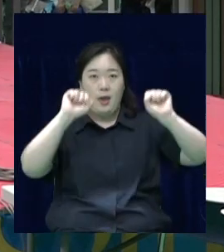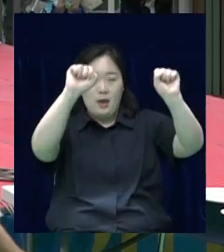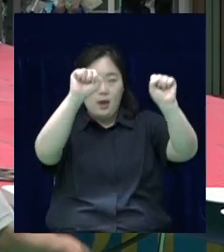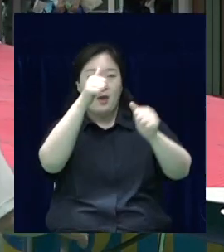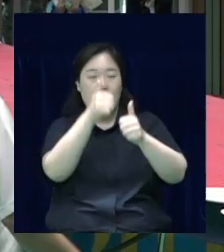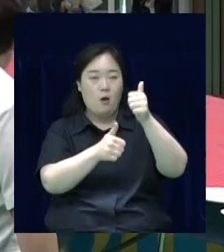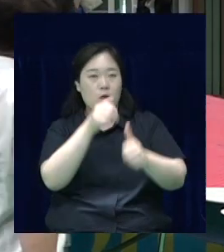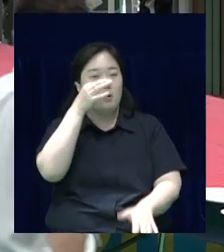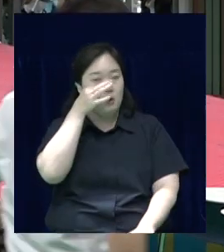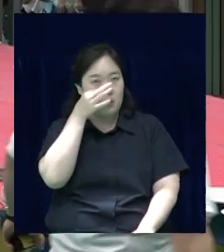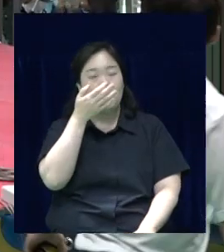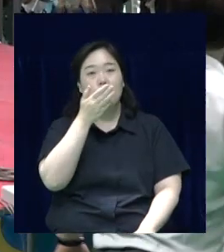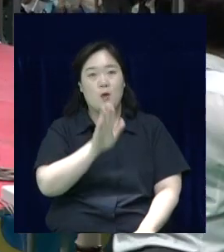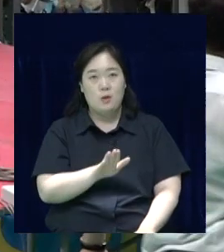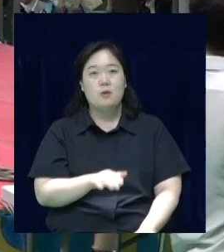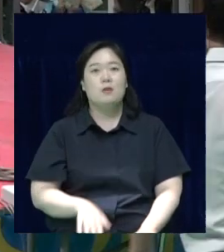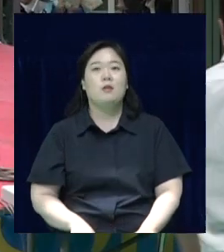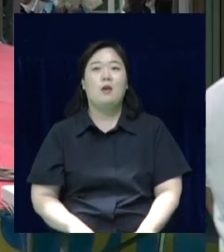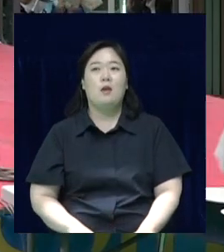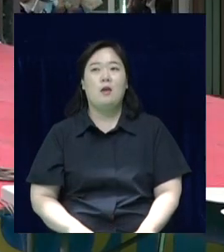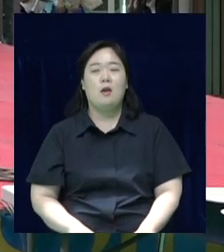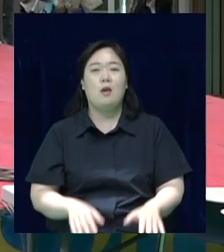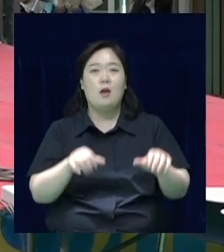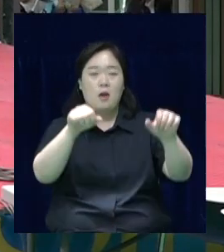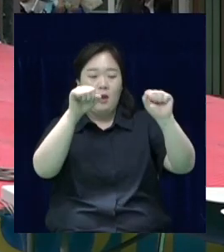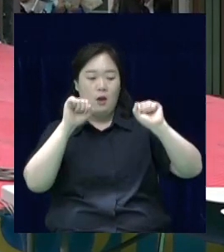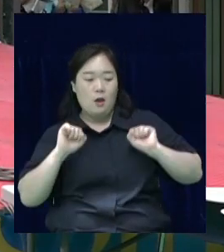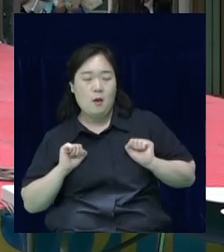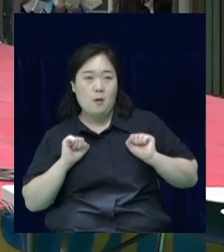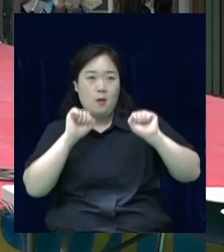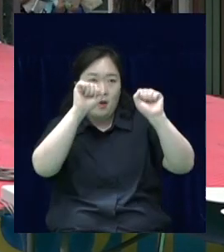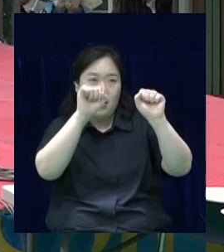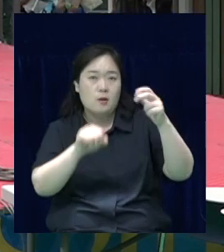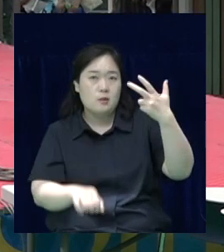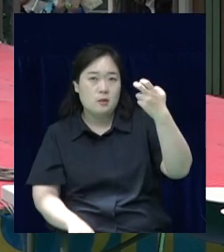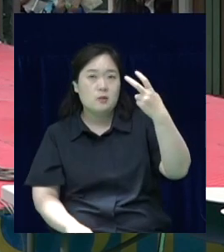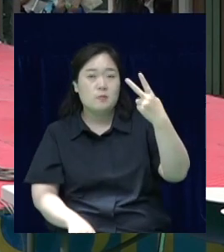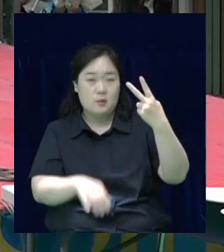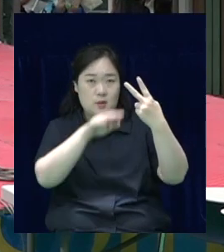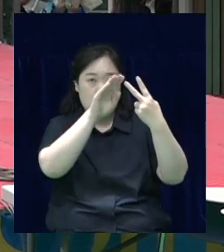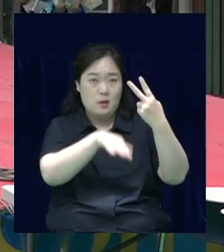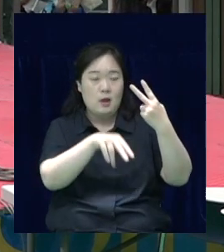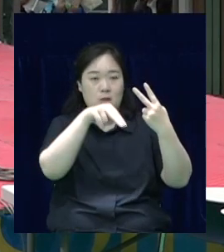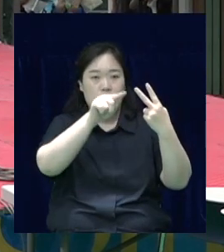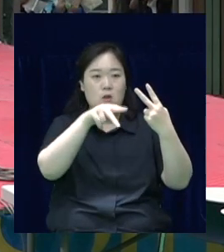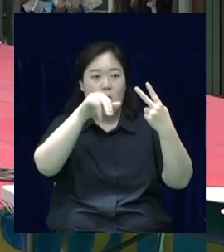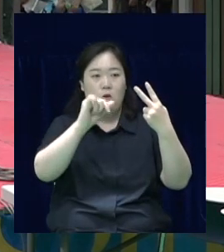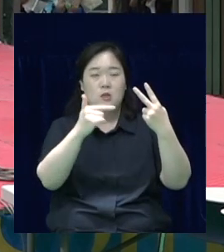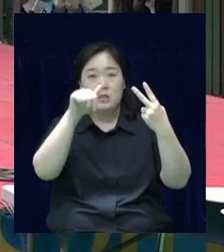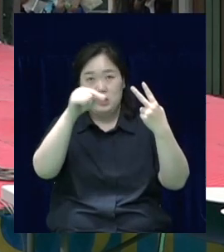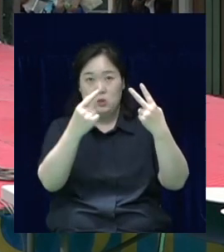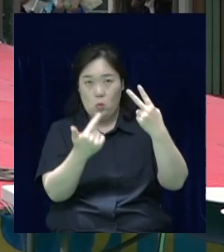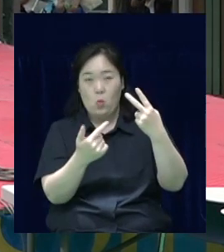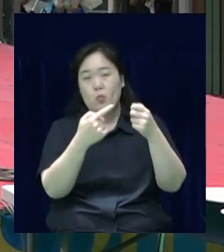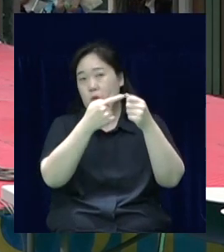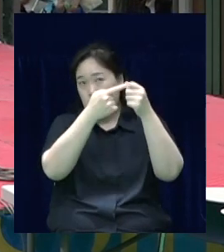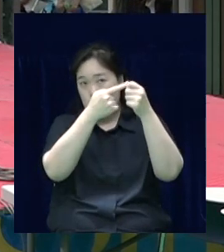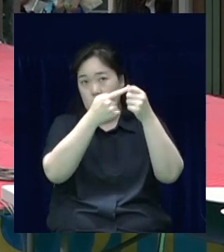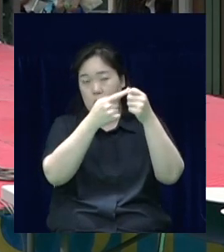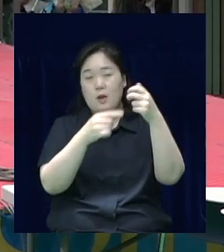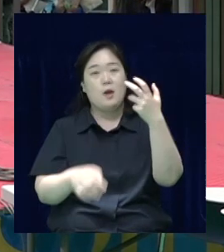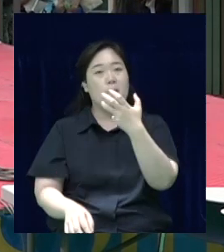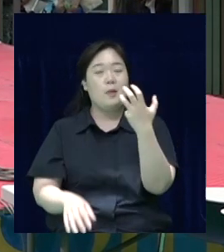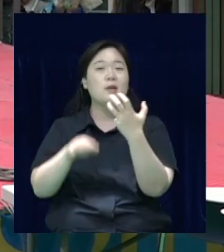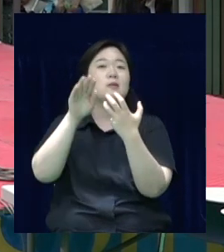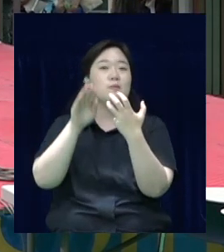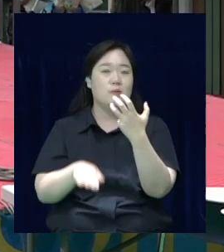보내드렸었는데 파워리프팅 부분에서는 72kg 이하 체급에서는 현재 서진곤 선수가 선두를 달리고 있고 80kg